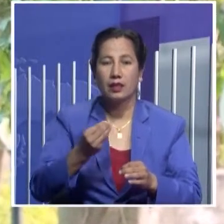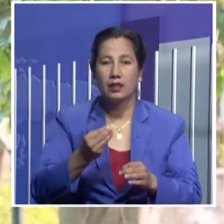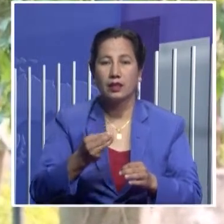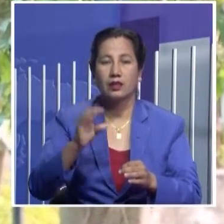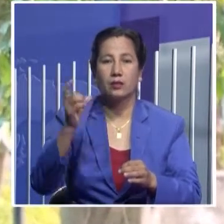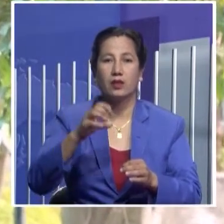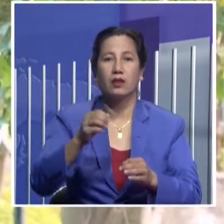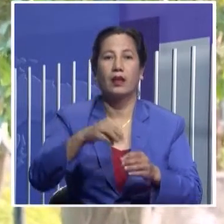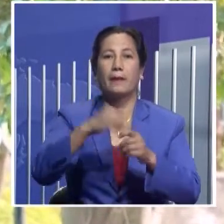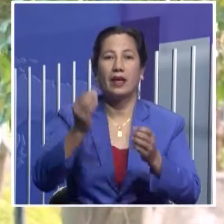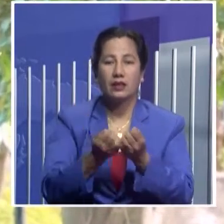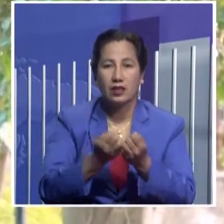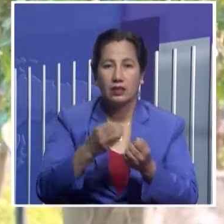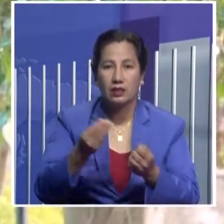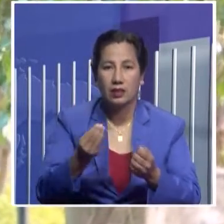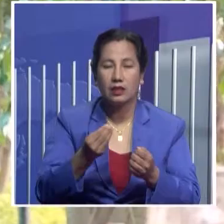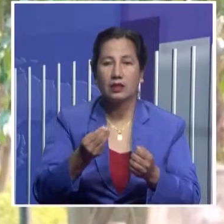गर्दा अन्त बाहिर गएका छन् भने केही चाहिँ